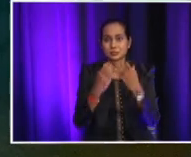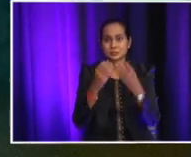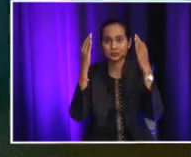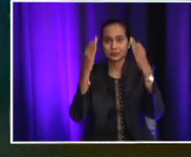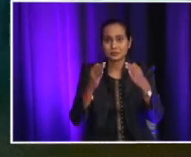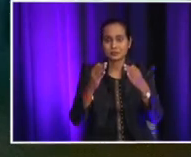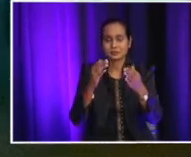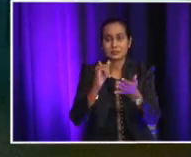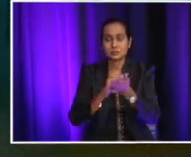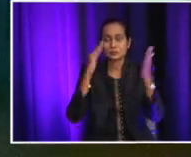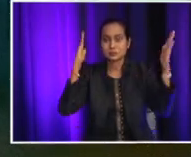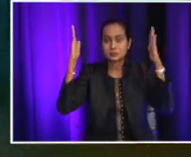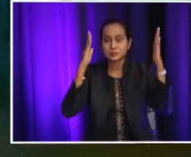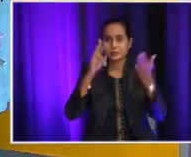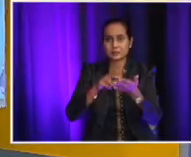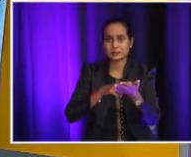Malaysia